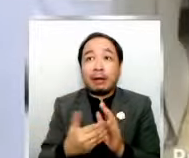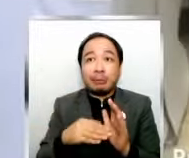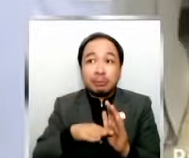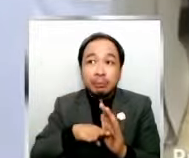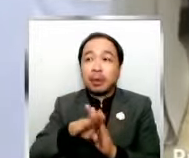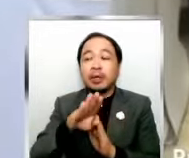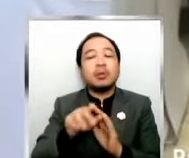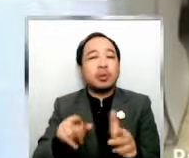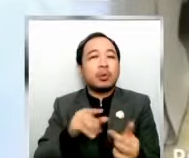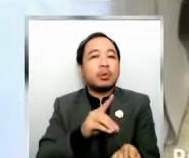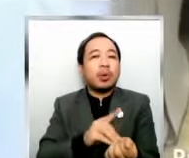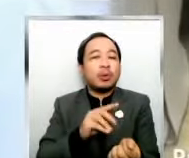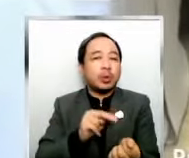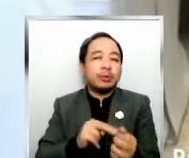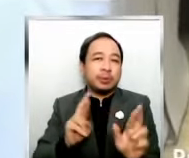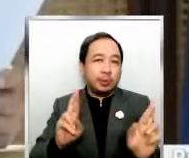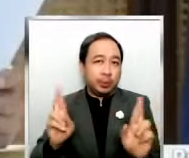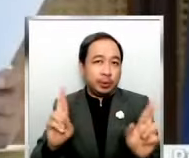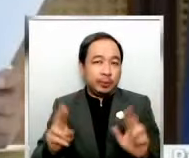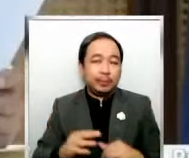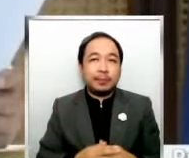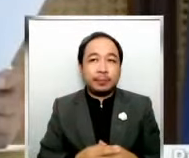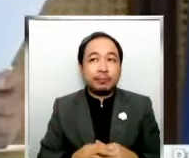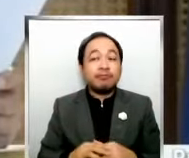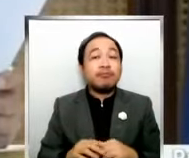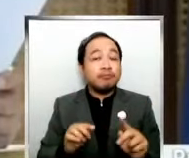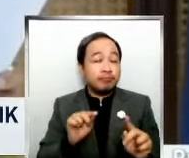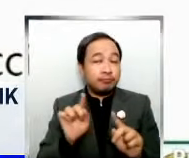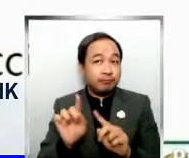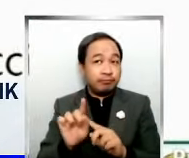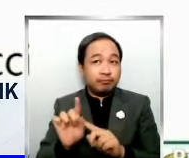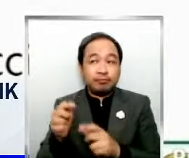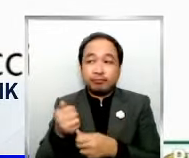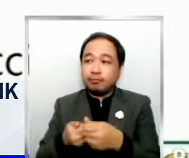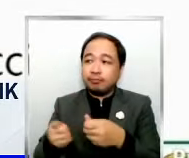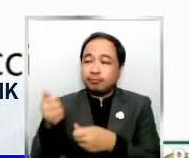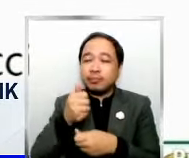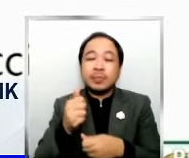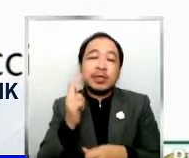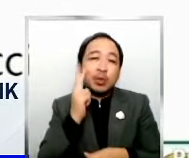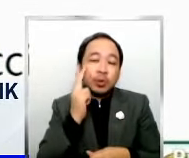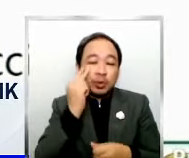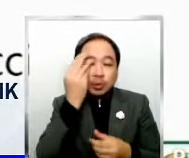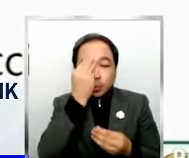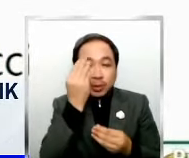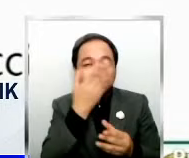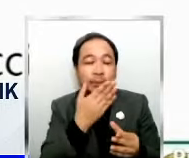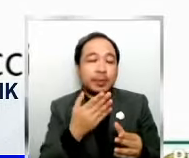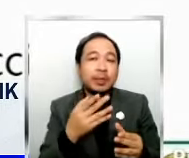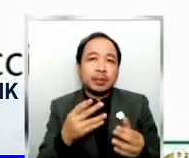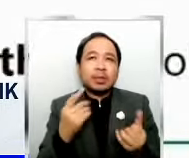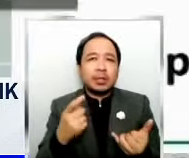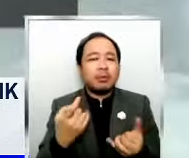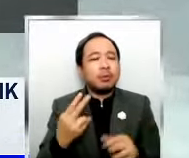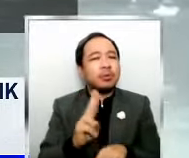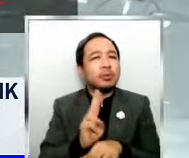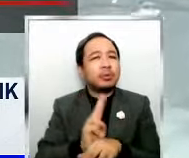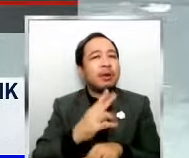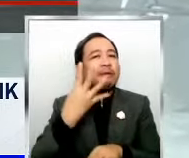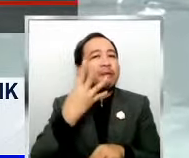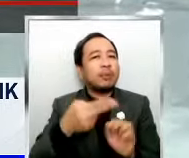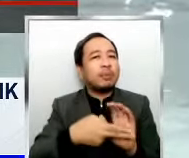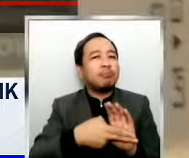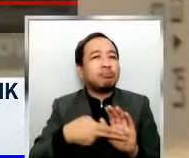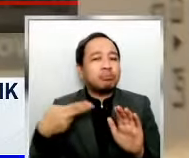natin. Sabi rin ni Domingo sa ulat niya kay Pangulong Duterte kagabi, 4 na bakuna ang gagamitin para sa booster shots. Ang bakuna